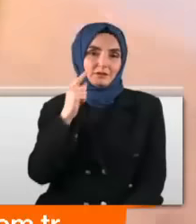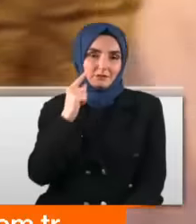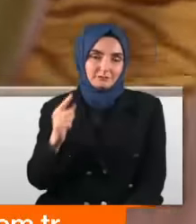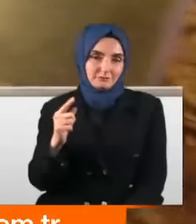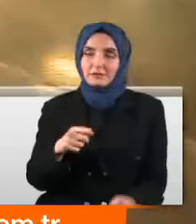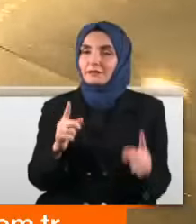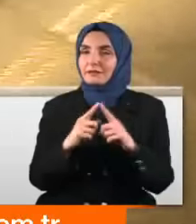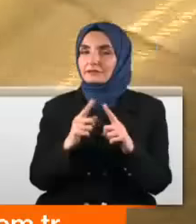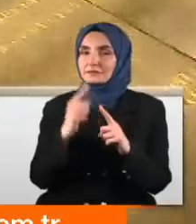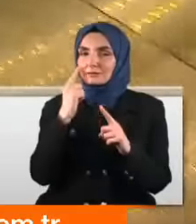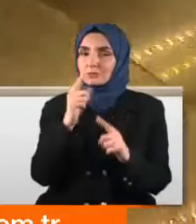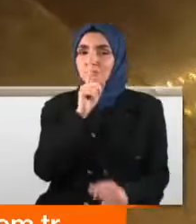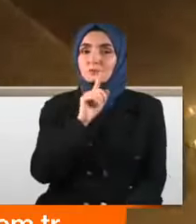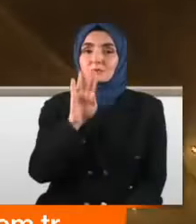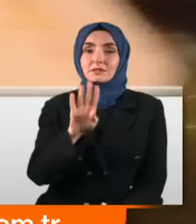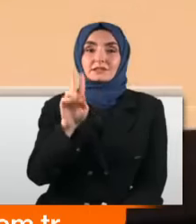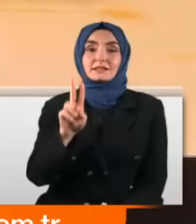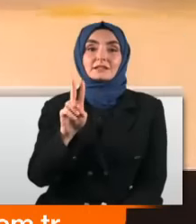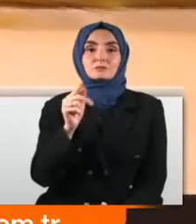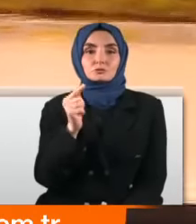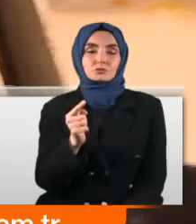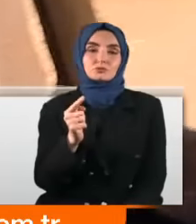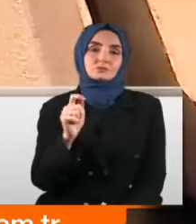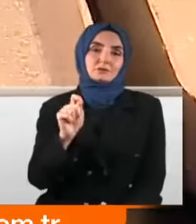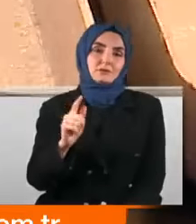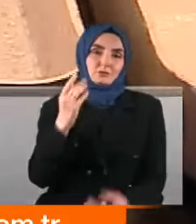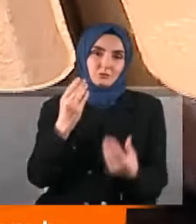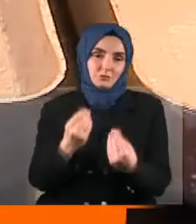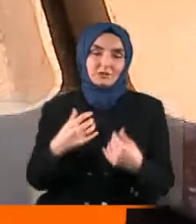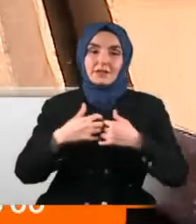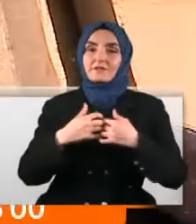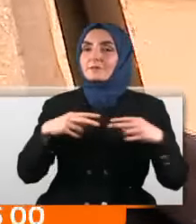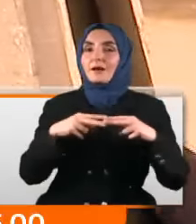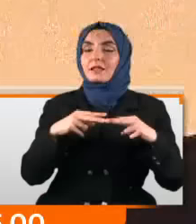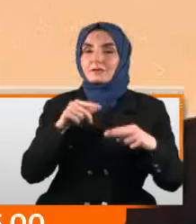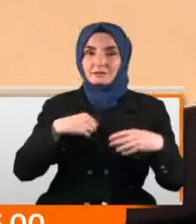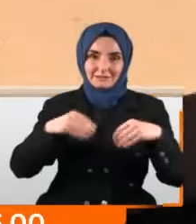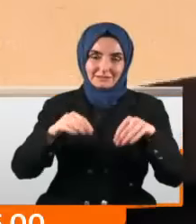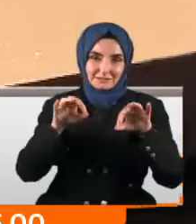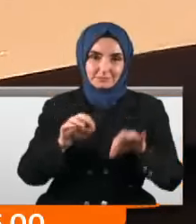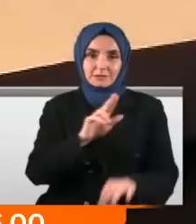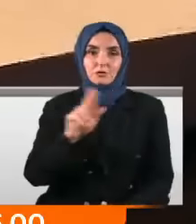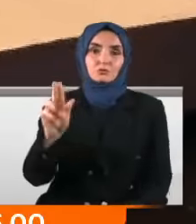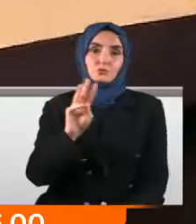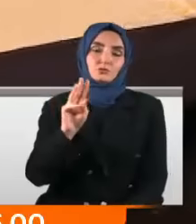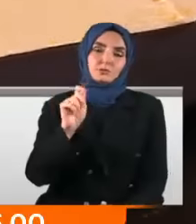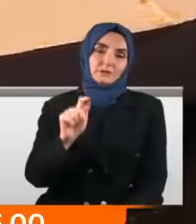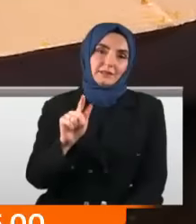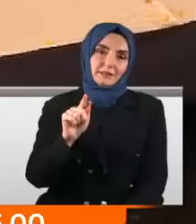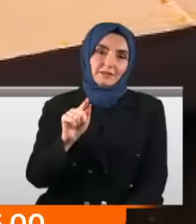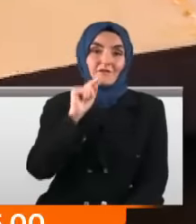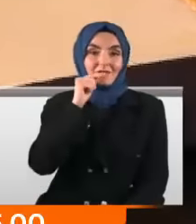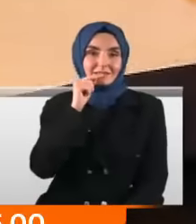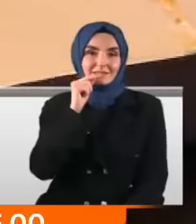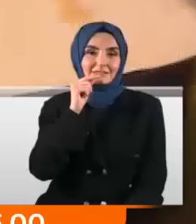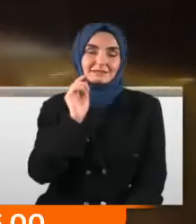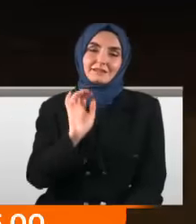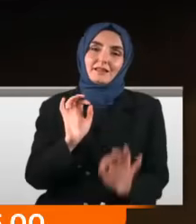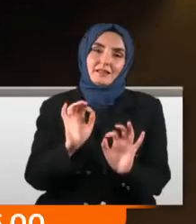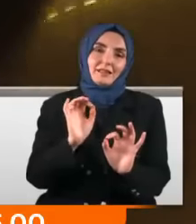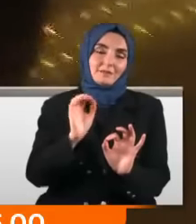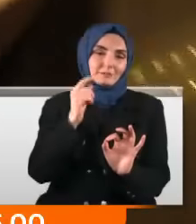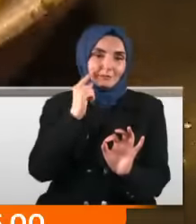hesaplarsanız 142,5 lira yapıyor zaten. Cevizli baklavanın fiyatı bizde şu anda 730 lira. Fıstıklı klasik baklavamız 850 lira. Burada